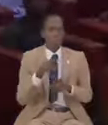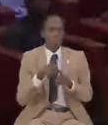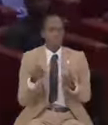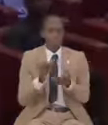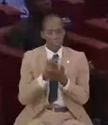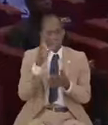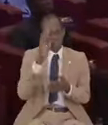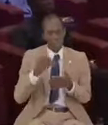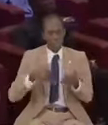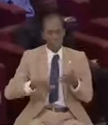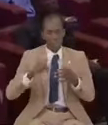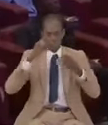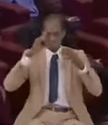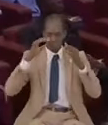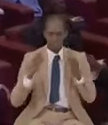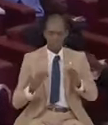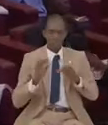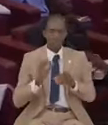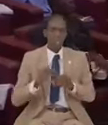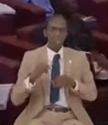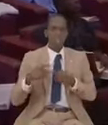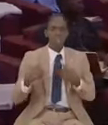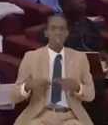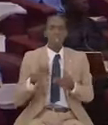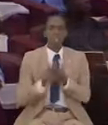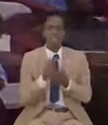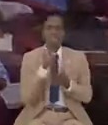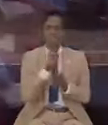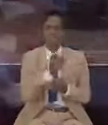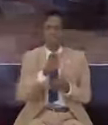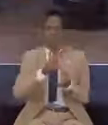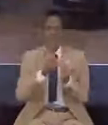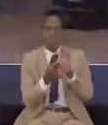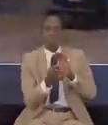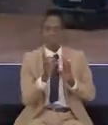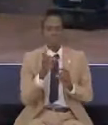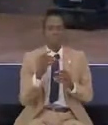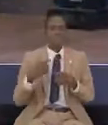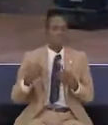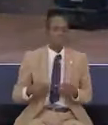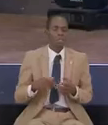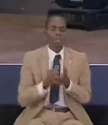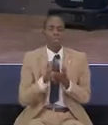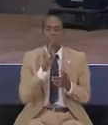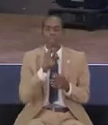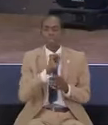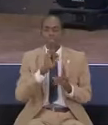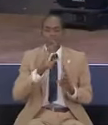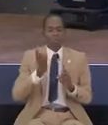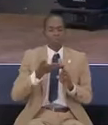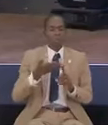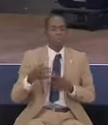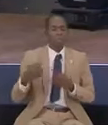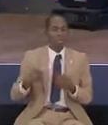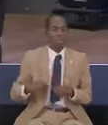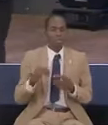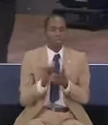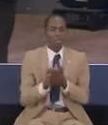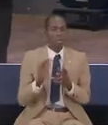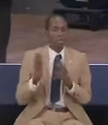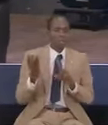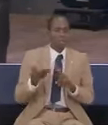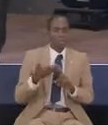résolu il a décidé c'est un cœur converti alors c'est un coeur convaincu le coeur qui sait que